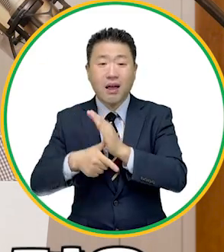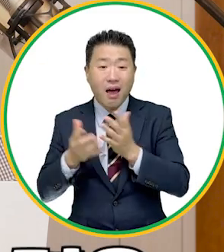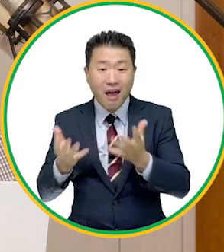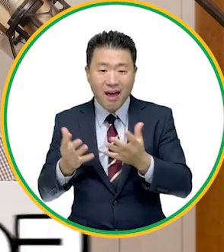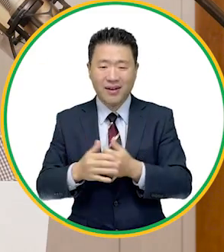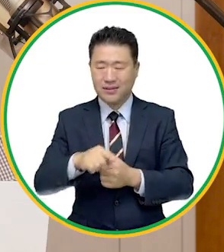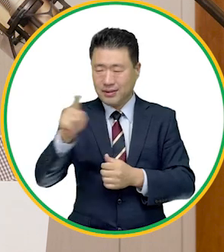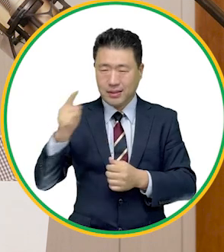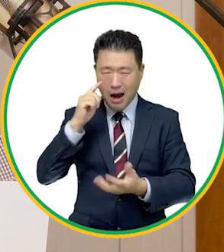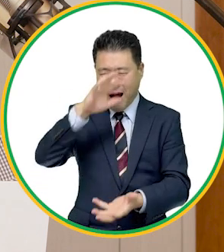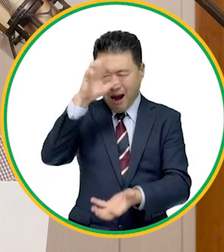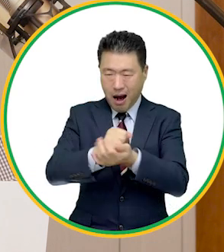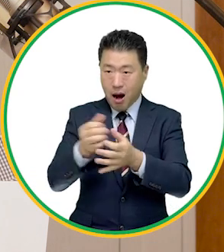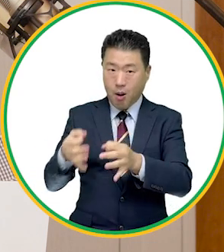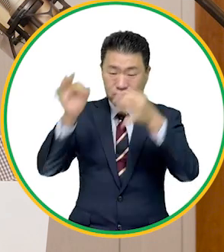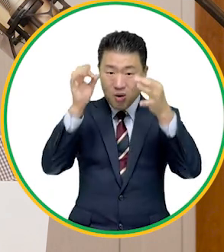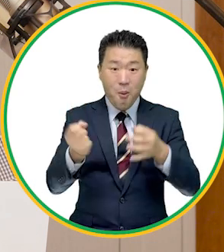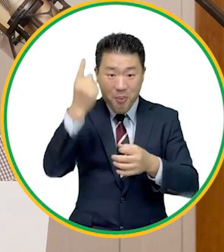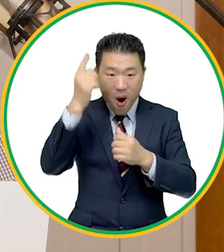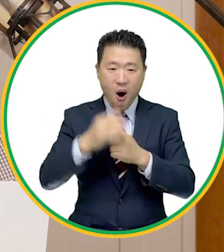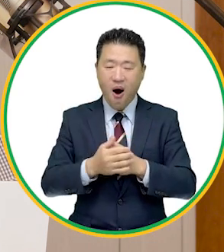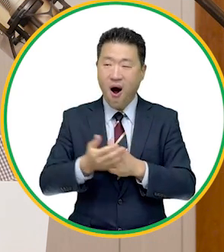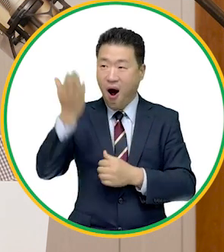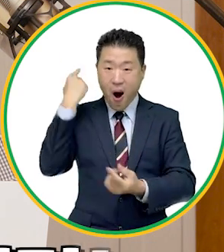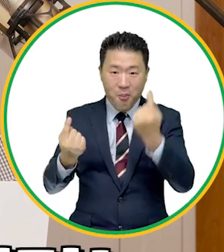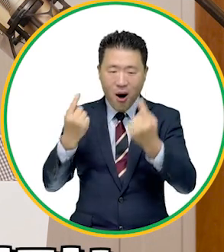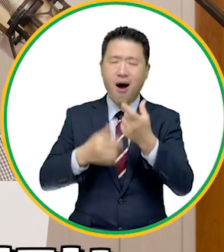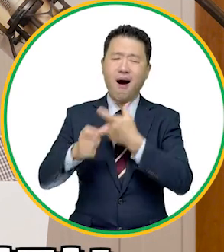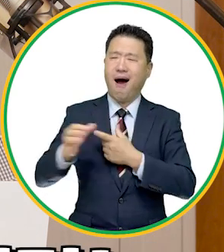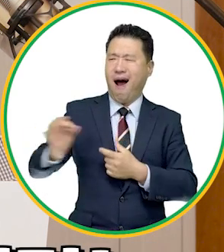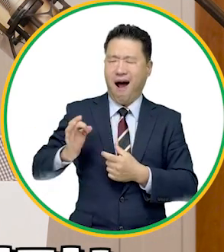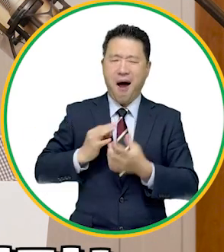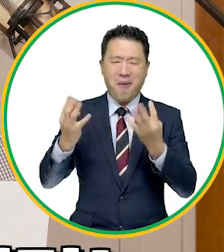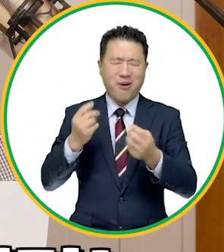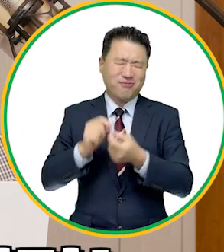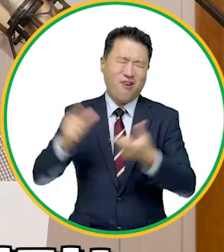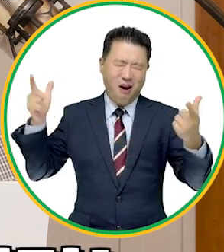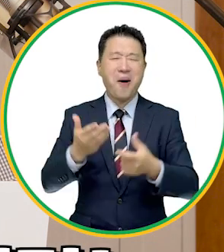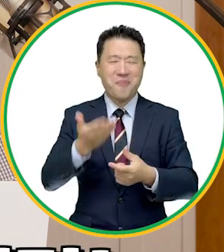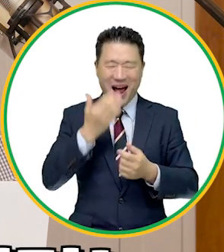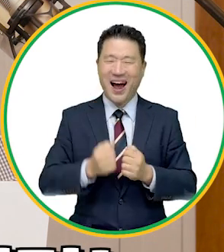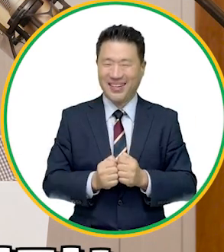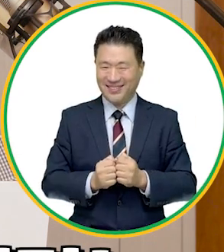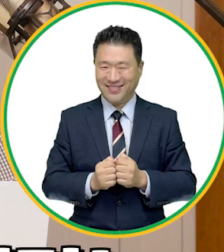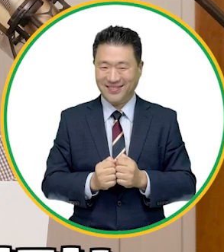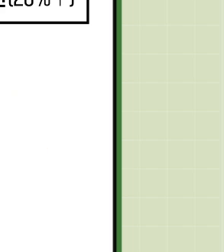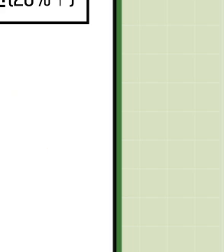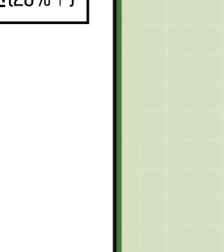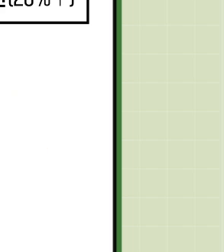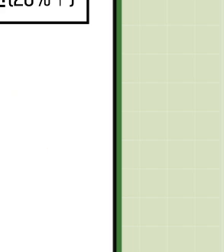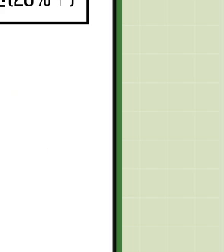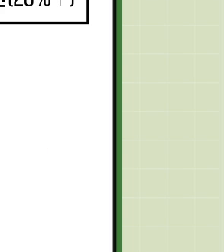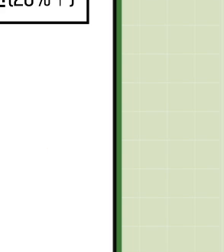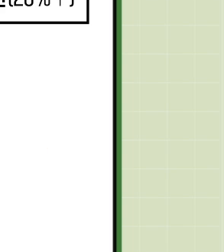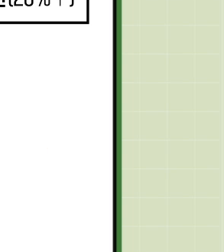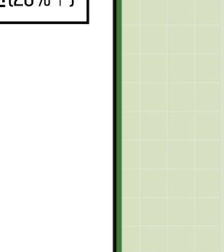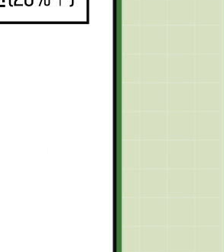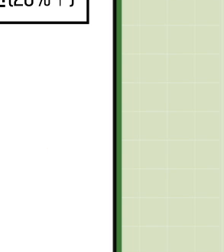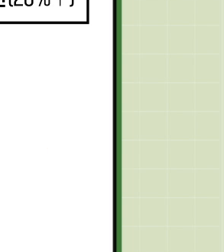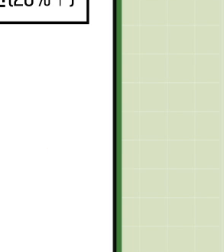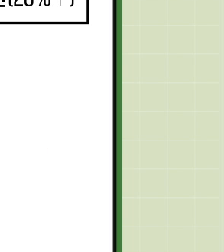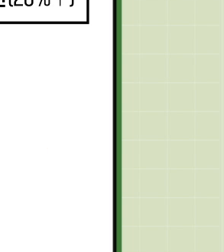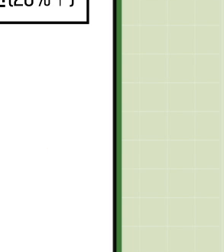경우 이번 총 대출 한도 상향으로 기존보다 월 지급금을 더 많이 받을 수 있게 됩니다. 예를 들어